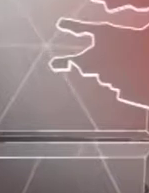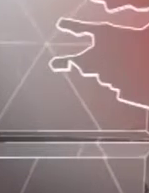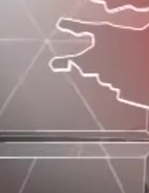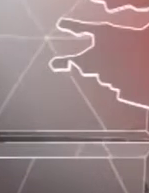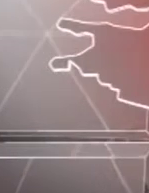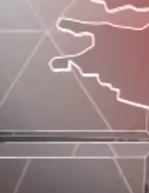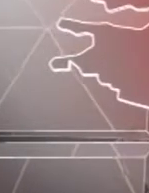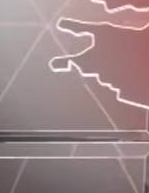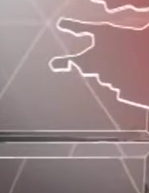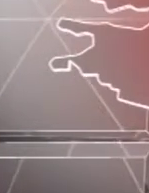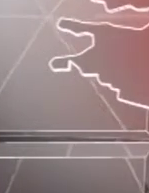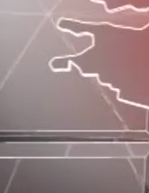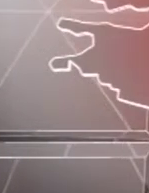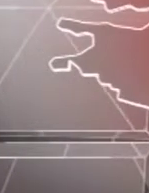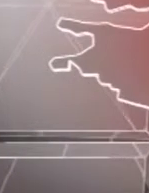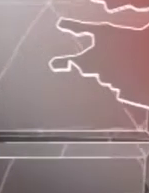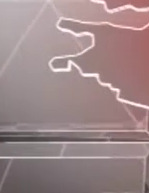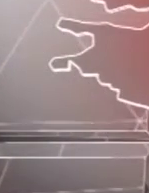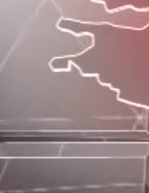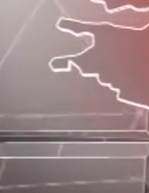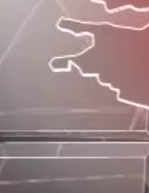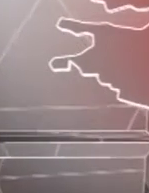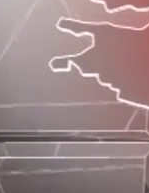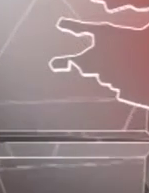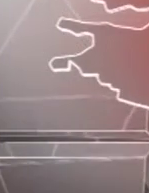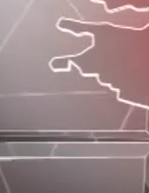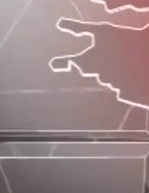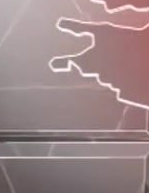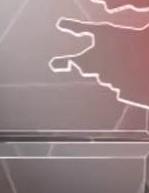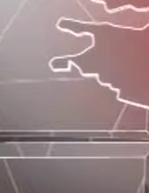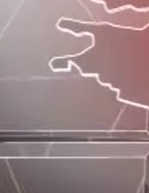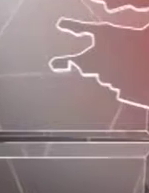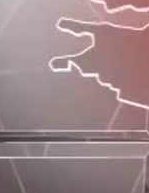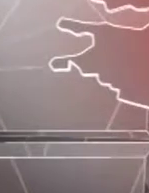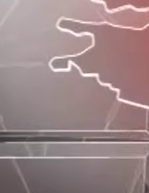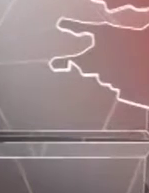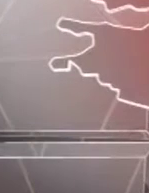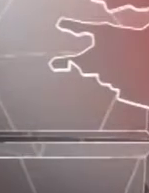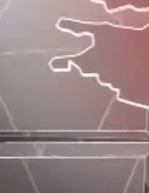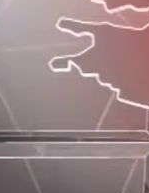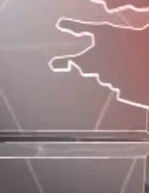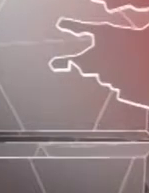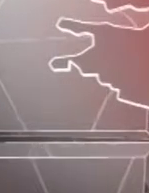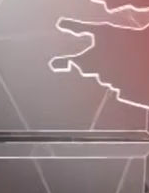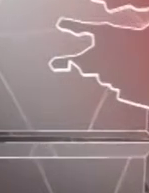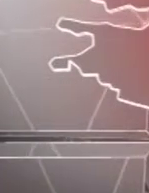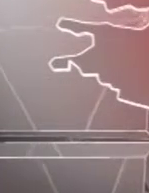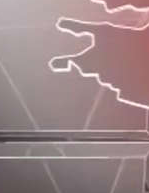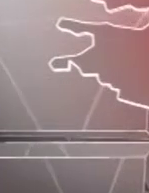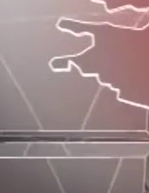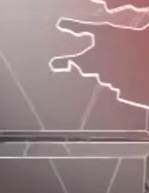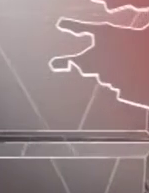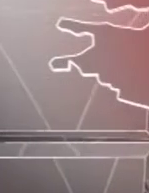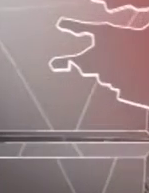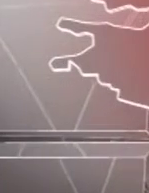Сьогодні вночі та завтра вдень по місту і області очікується хмарна погода з проясненнями без опадів. Вітер північно-східний 7-12 метрів за секунду.